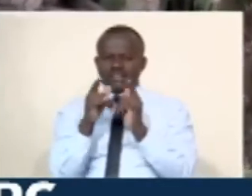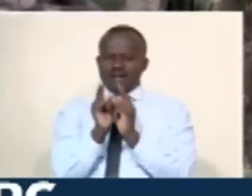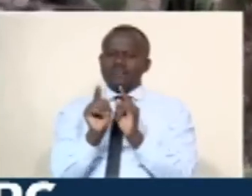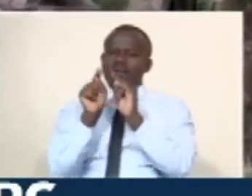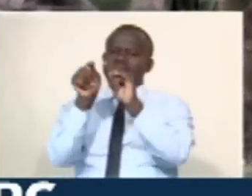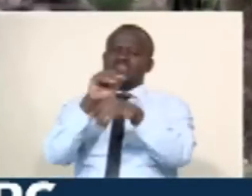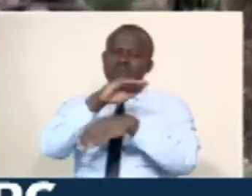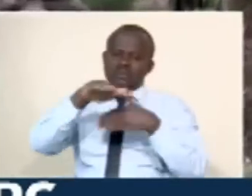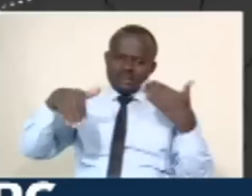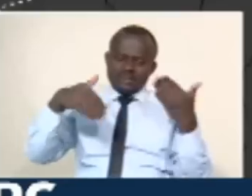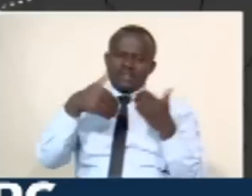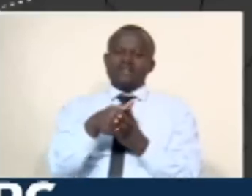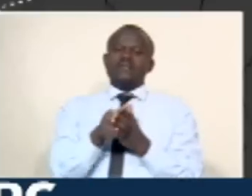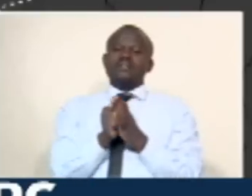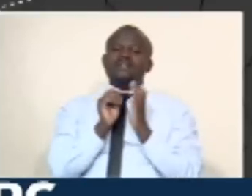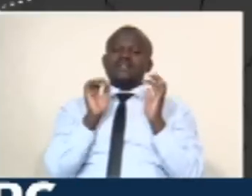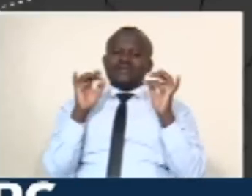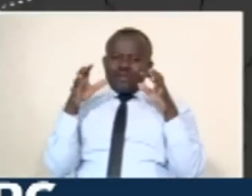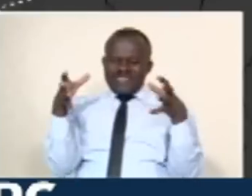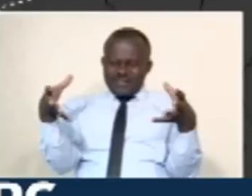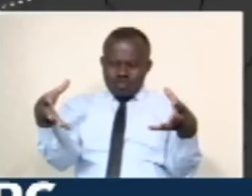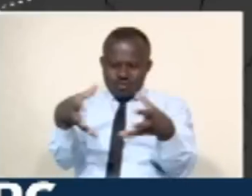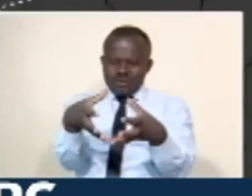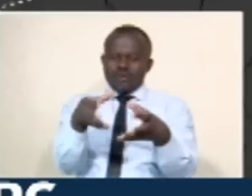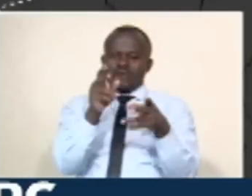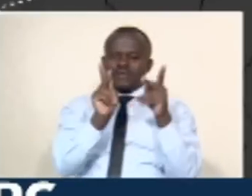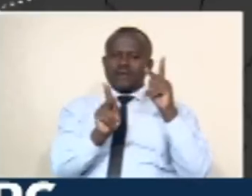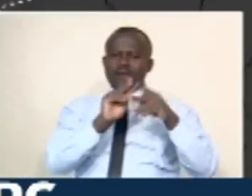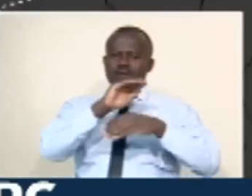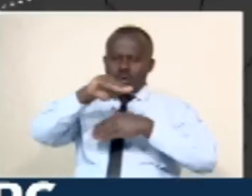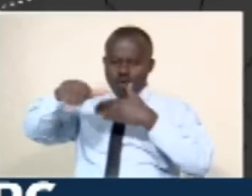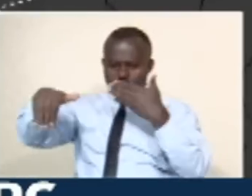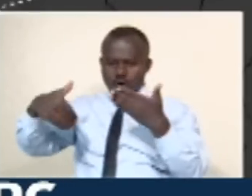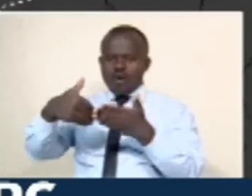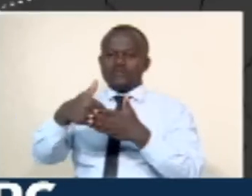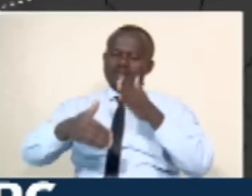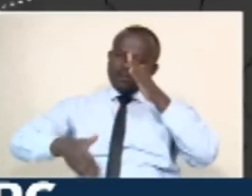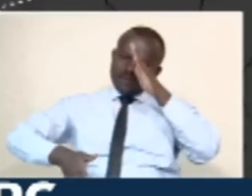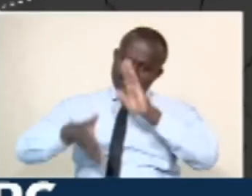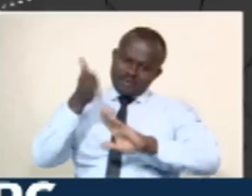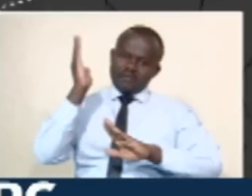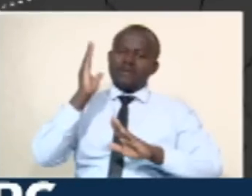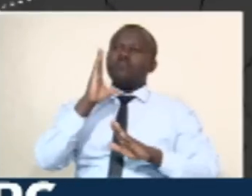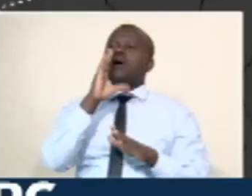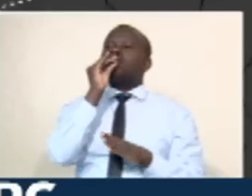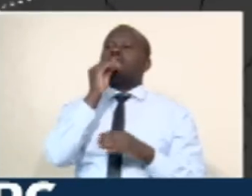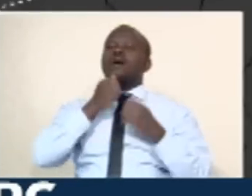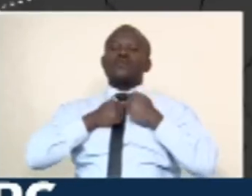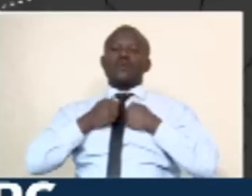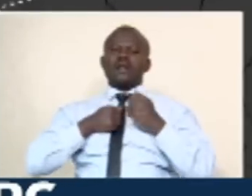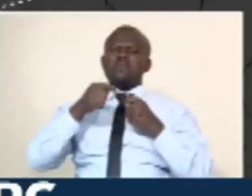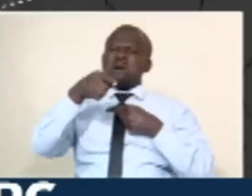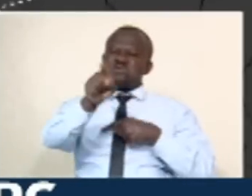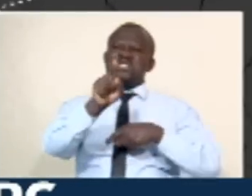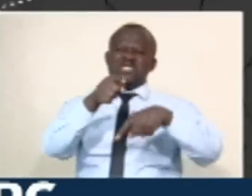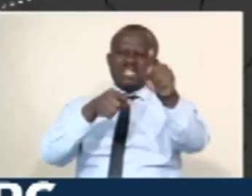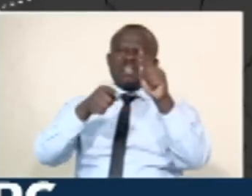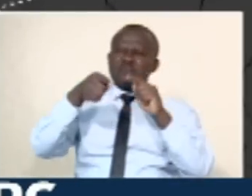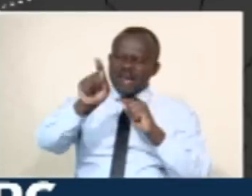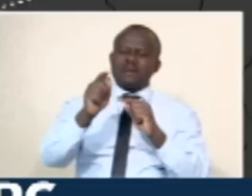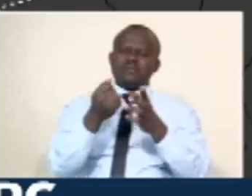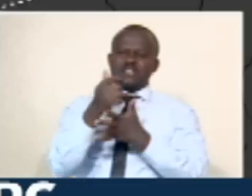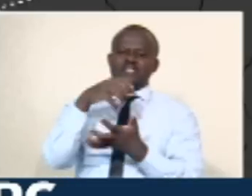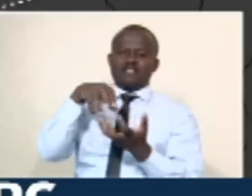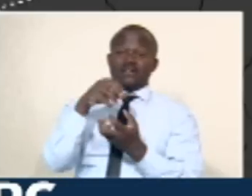yose, forumu bagezemo iyo ari yo yose, gahunda ni uguhita uvuga u Rwanda, niyo ibyo bagiyemo ntaho